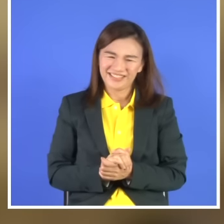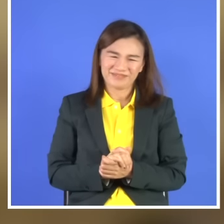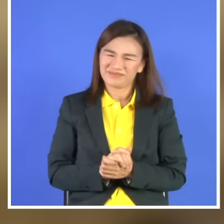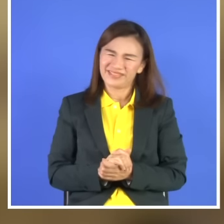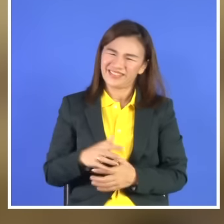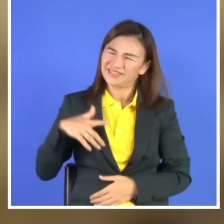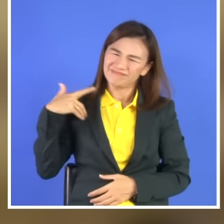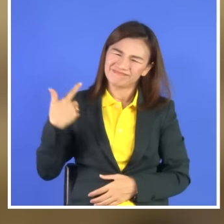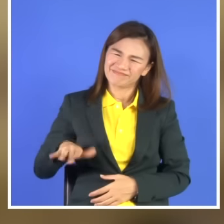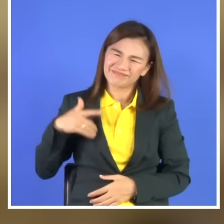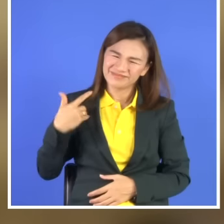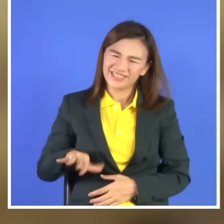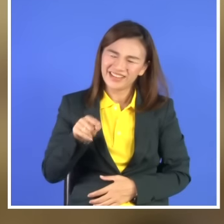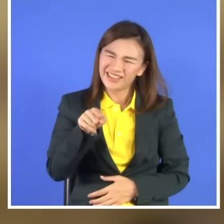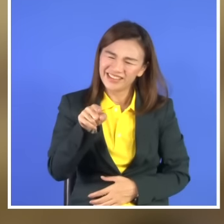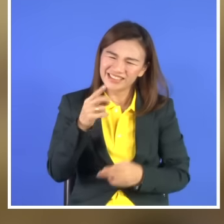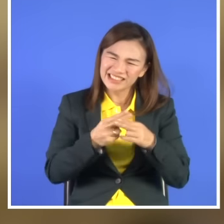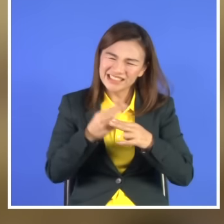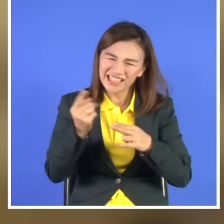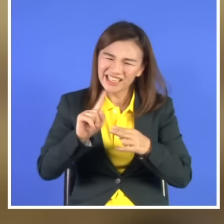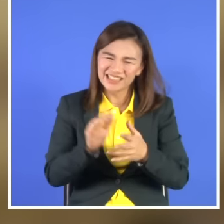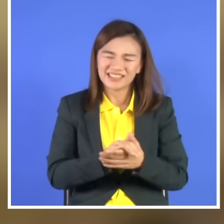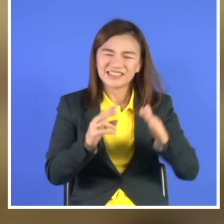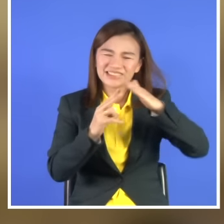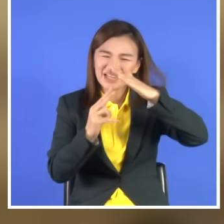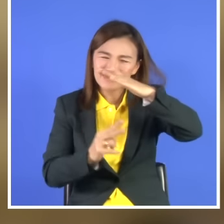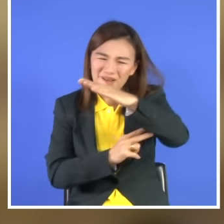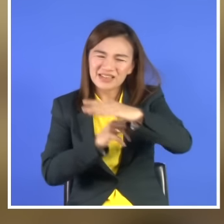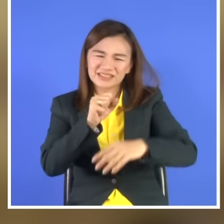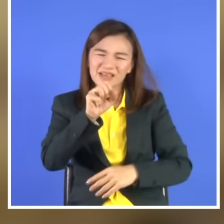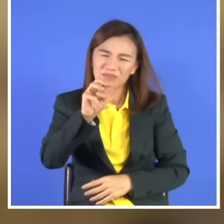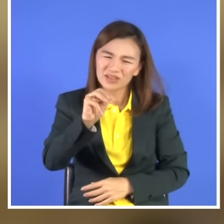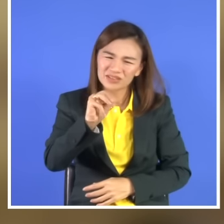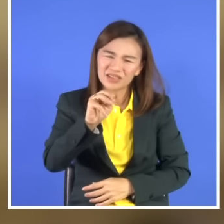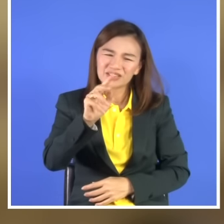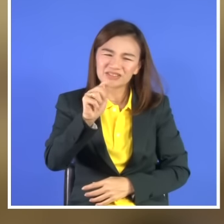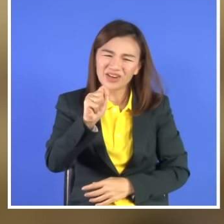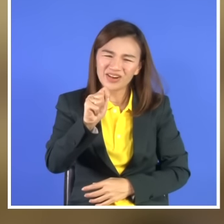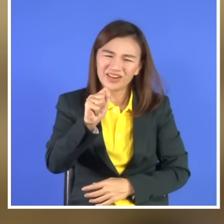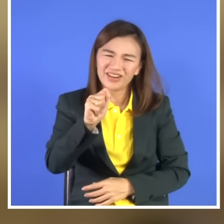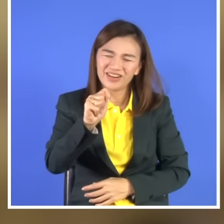อันนี้ สะพานสมมตอมรมาร์ก